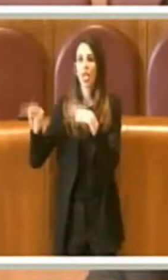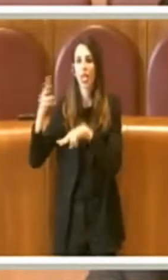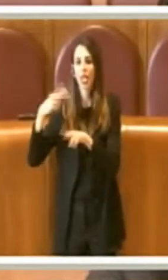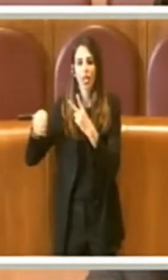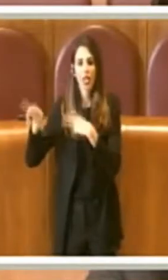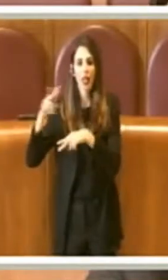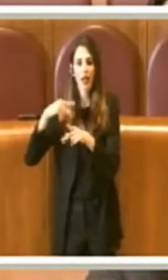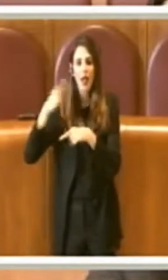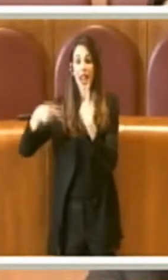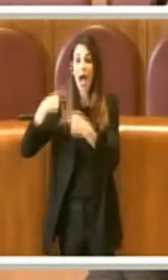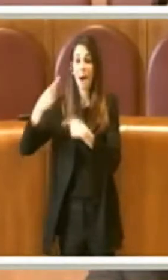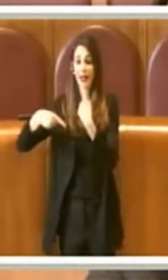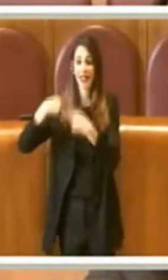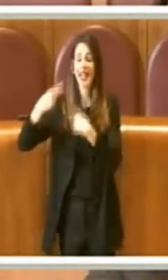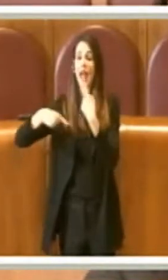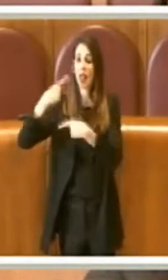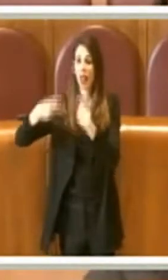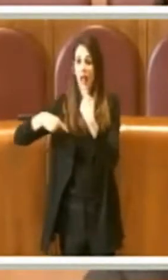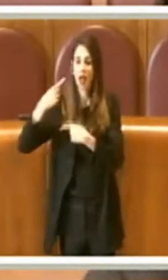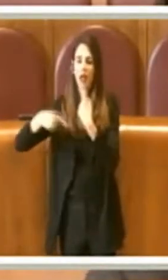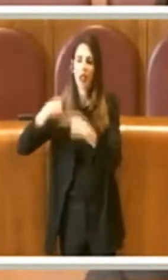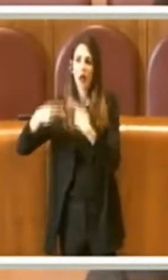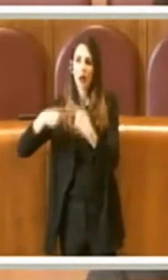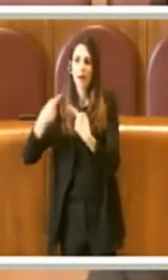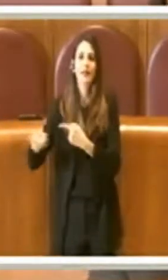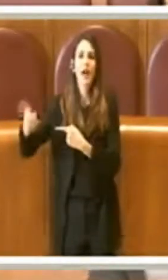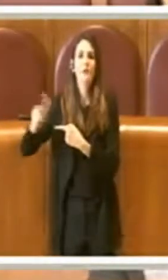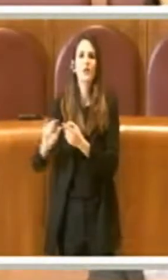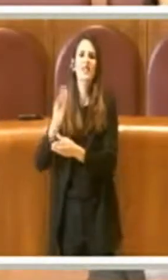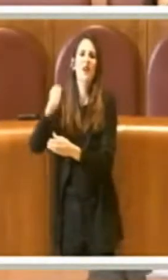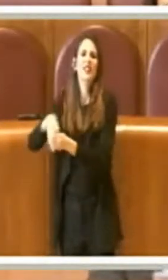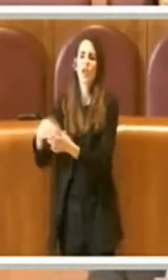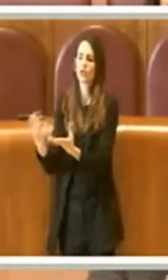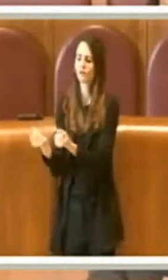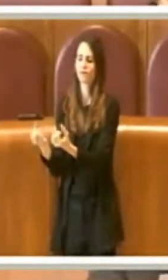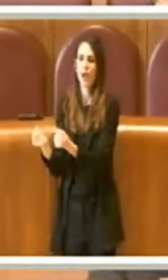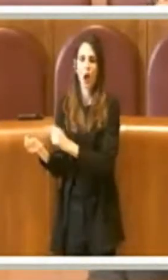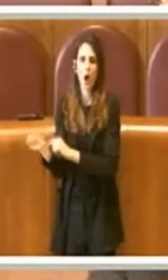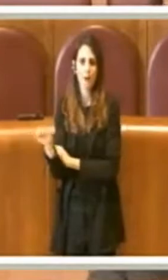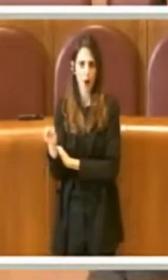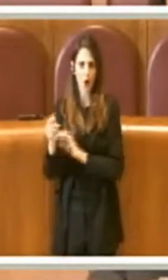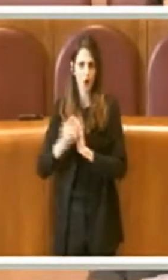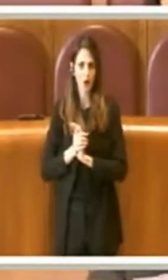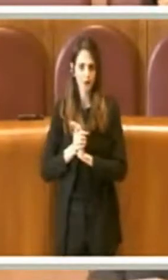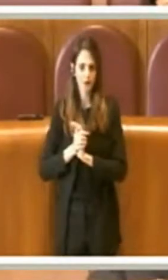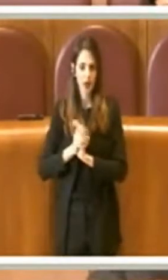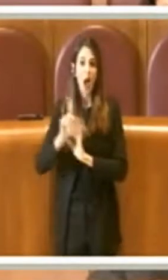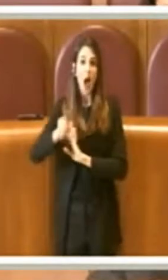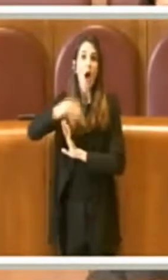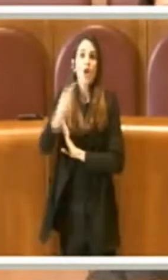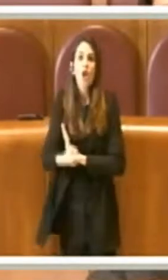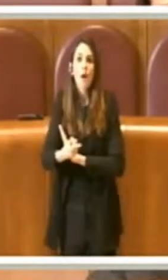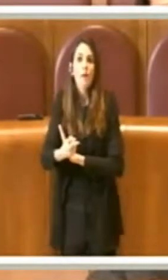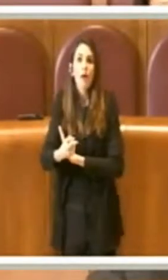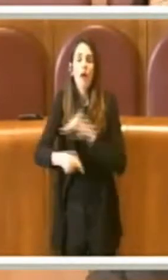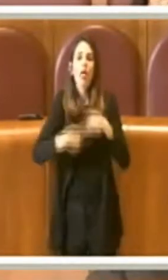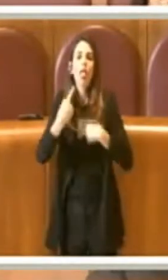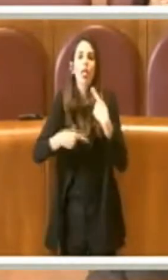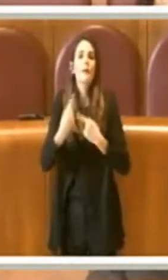e quindi che ci sia poco all'interno. Però poi subito dopo ci si lamenta del fatto